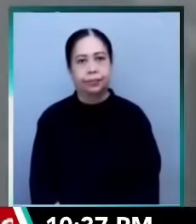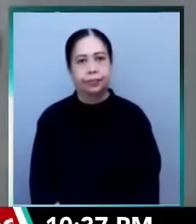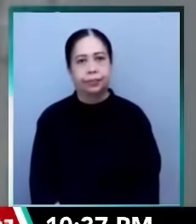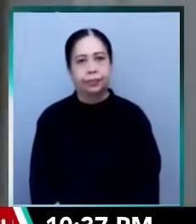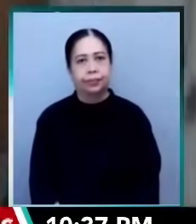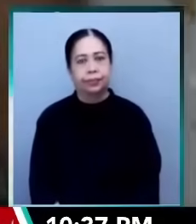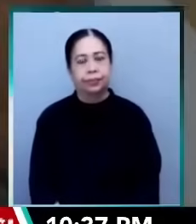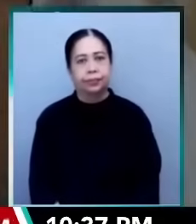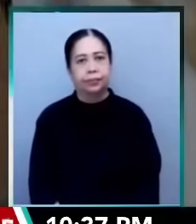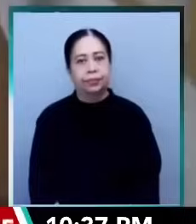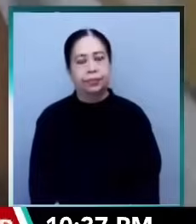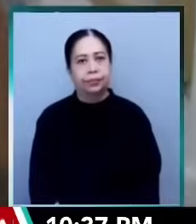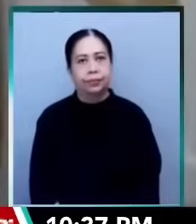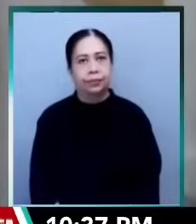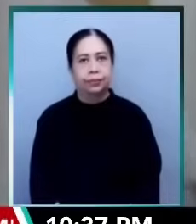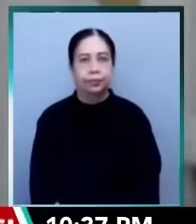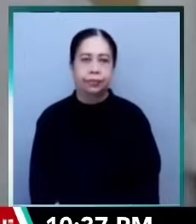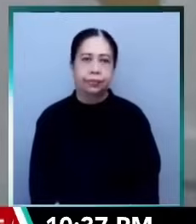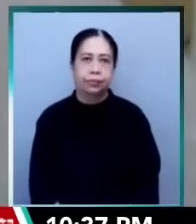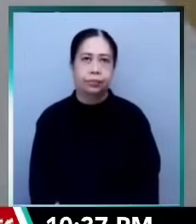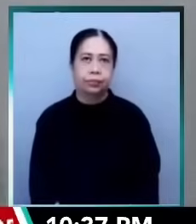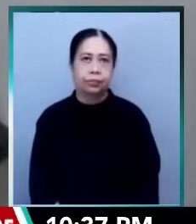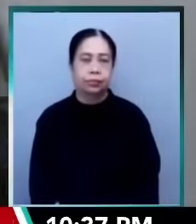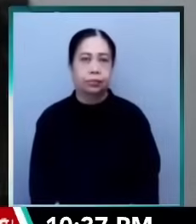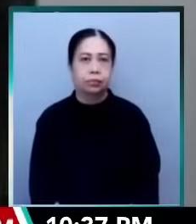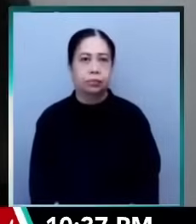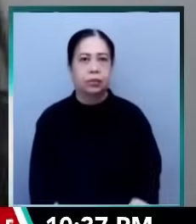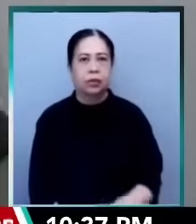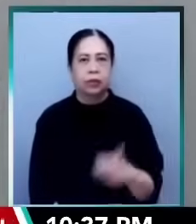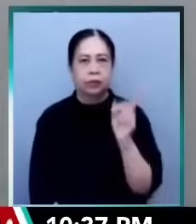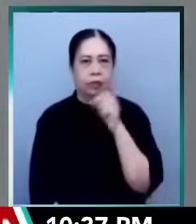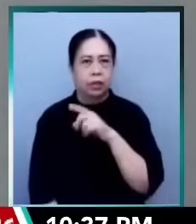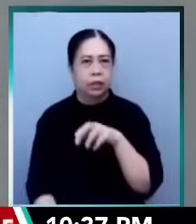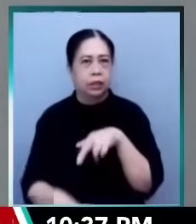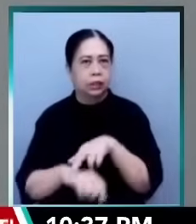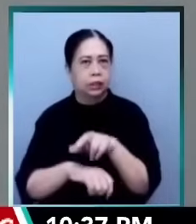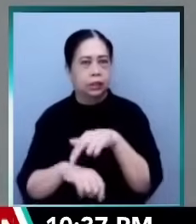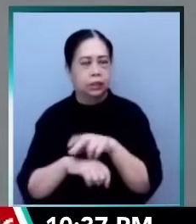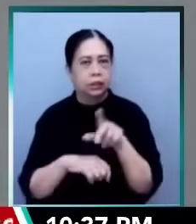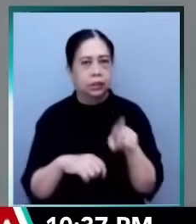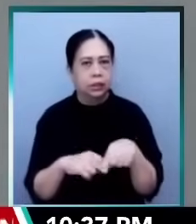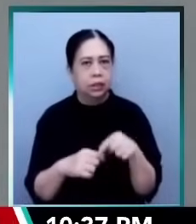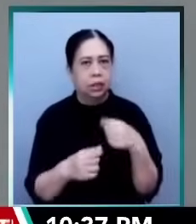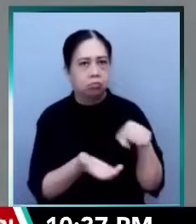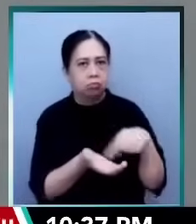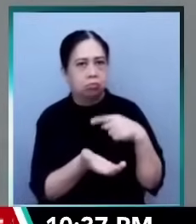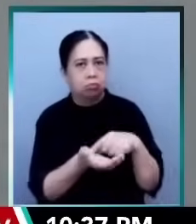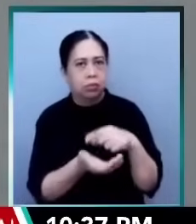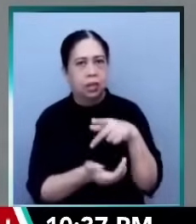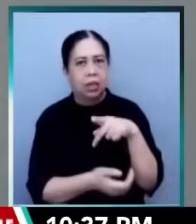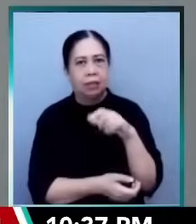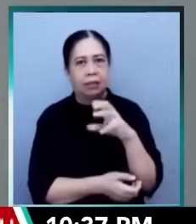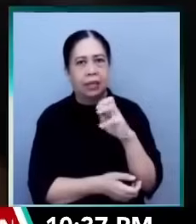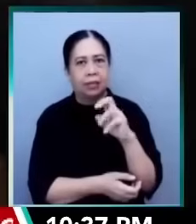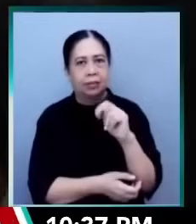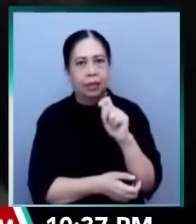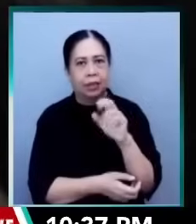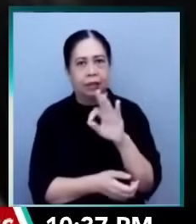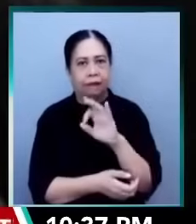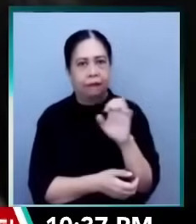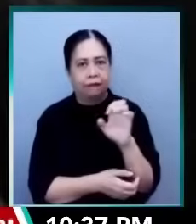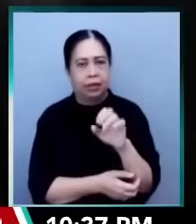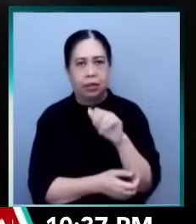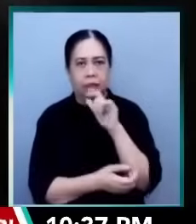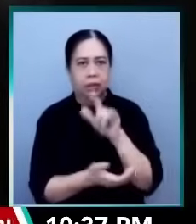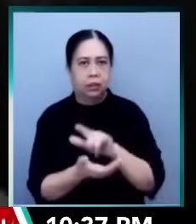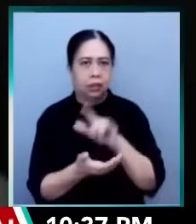Agency na illegal umanong nagre-refer ng mga aplikante at naniningilang placement fee ipinasara. Hindi na nakaalis ng bansa ang mga nagbayad